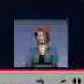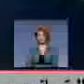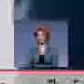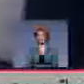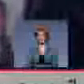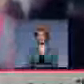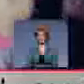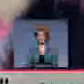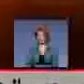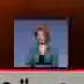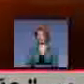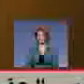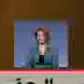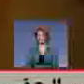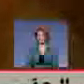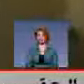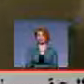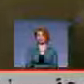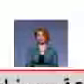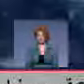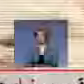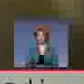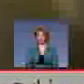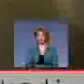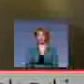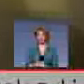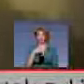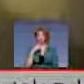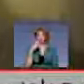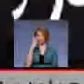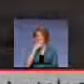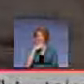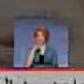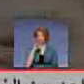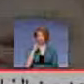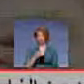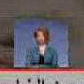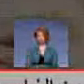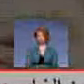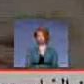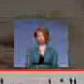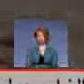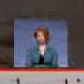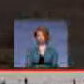مين الطفلة اللي بتعرف؟ لو قدام دوبعه في نص السرير والولعه من